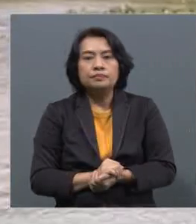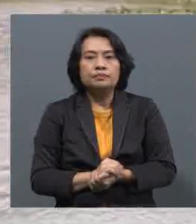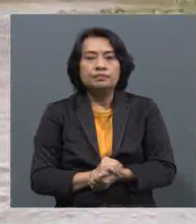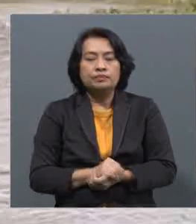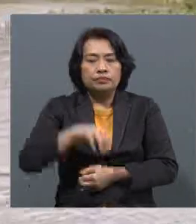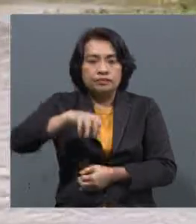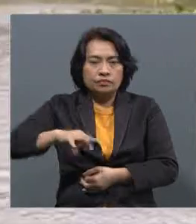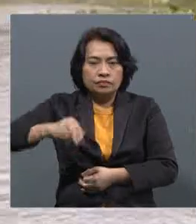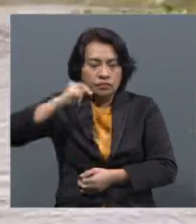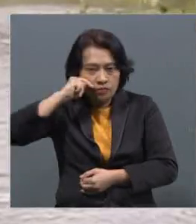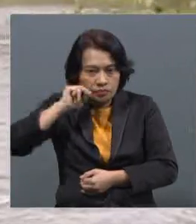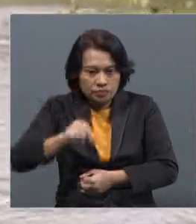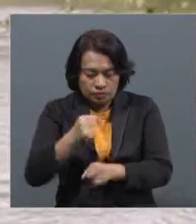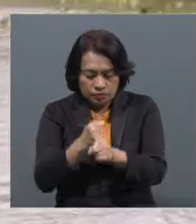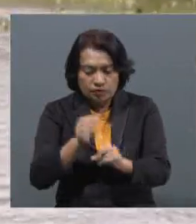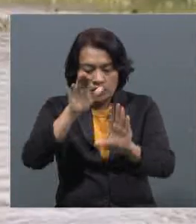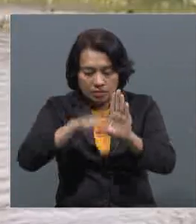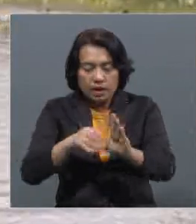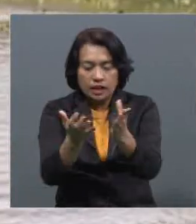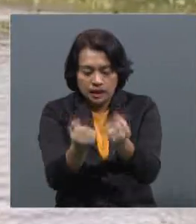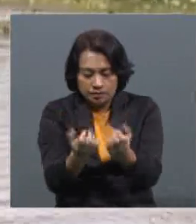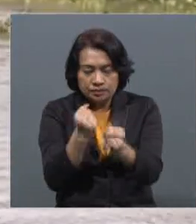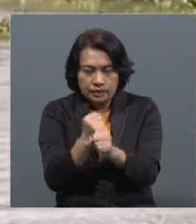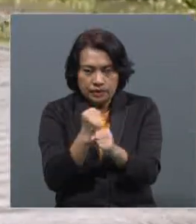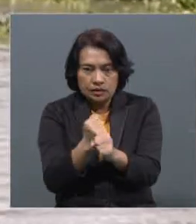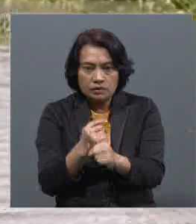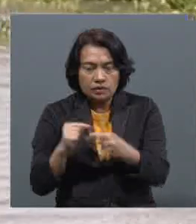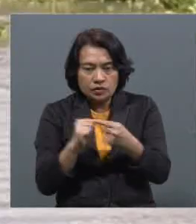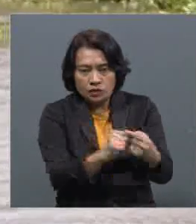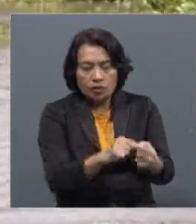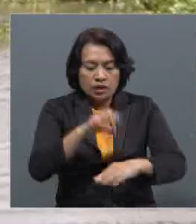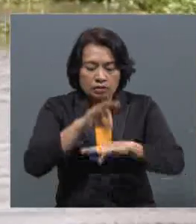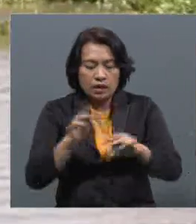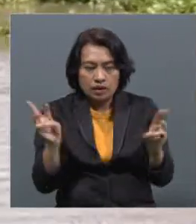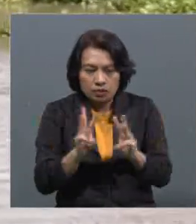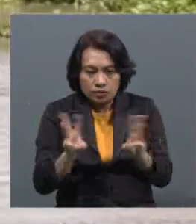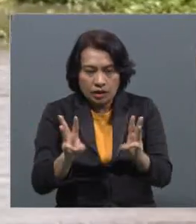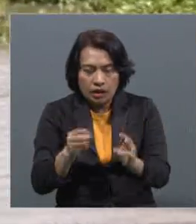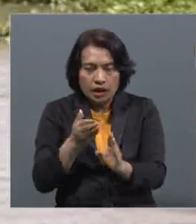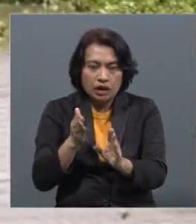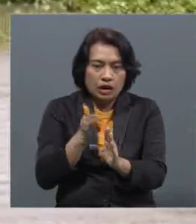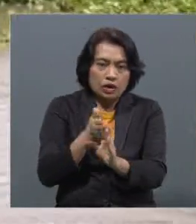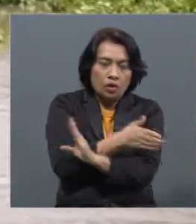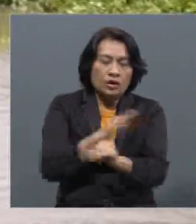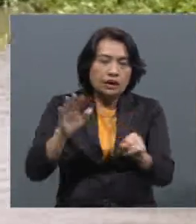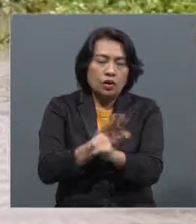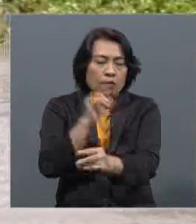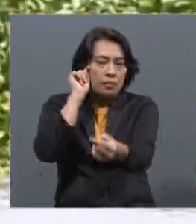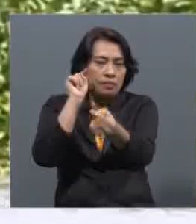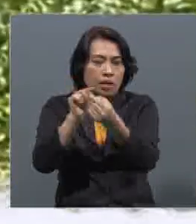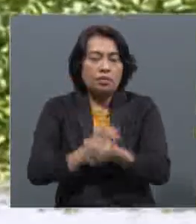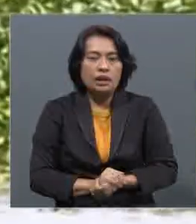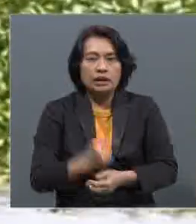ชลประธานยังคงเดินหน้ารับสมัครจ้างรายงานอย่างต่อเนื่องและยังมีตำแหน่งว่างก่อนที่จะครบตามเป้าหมายที่วางไว้หาก